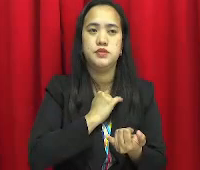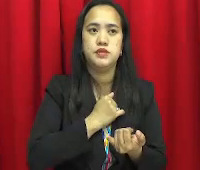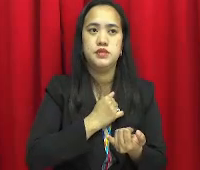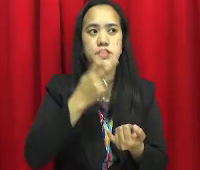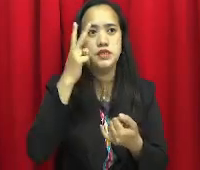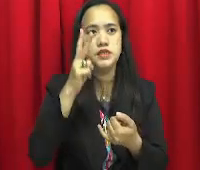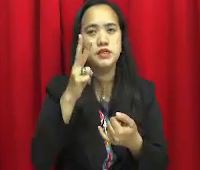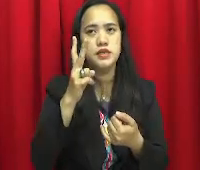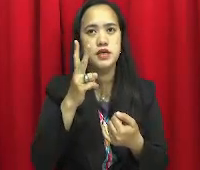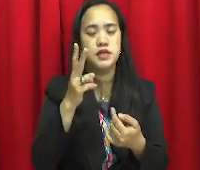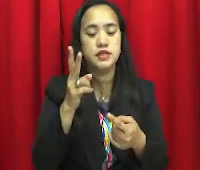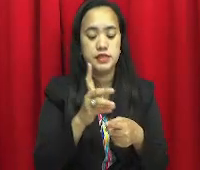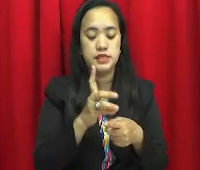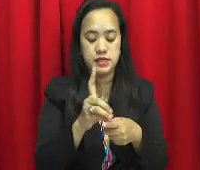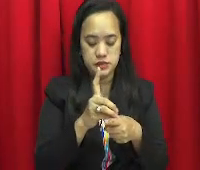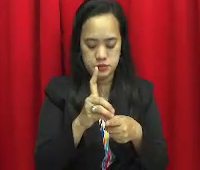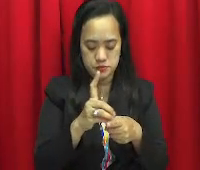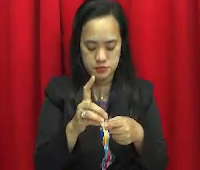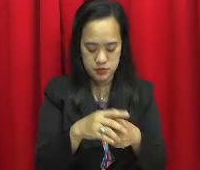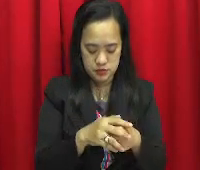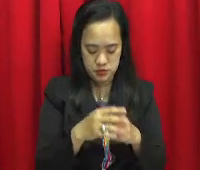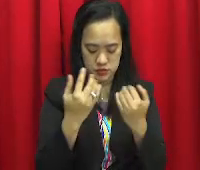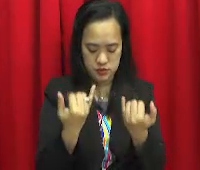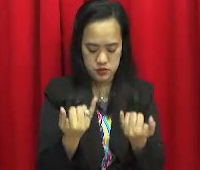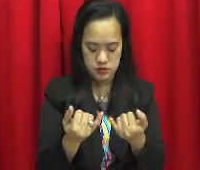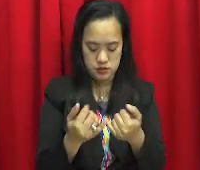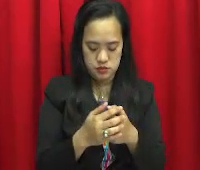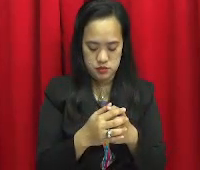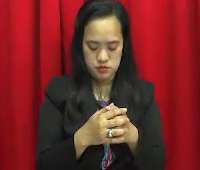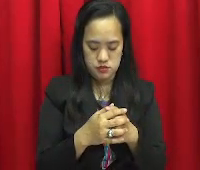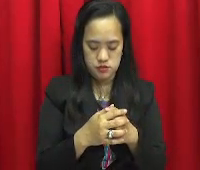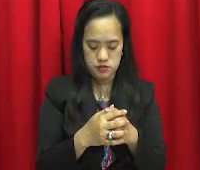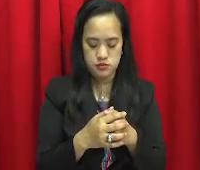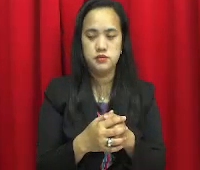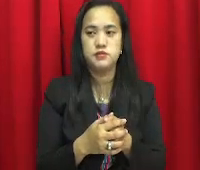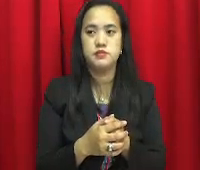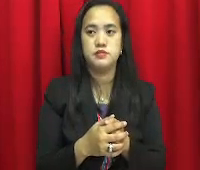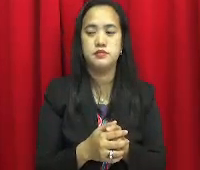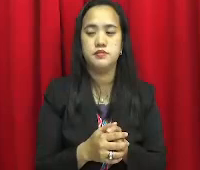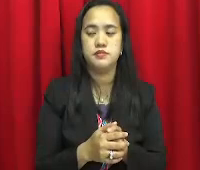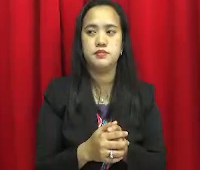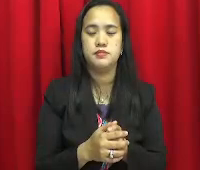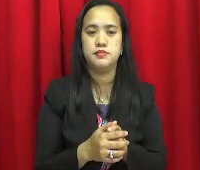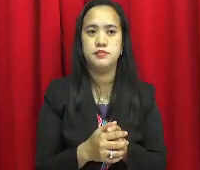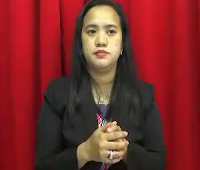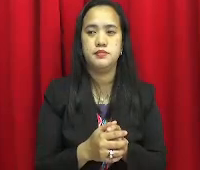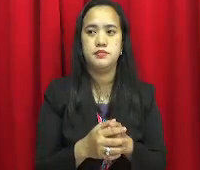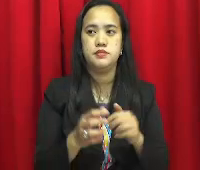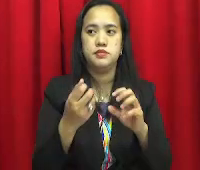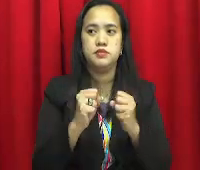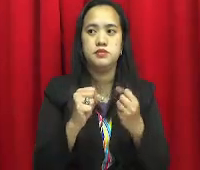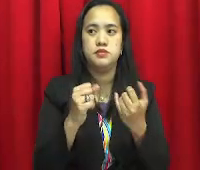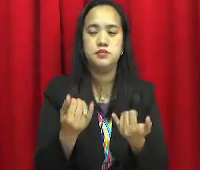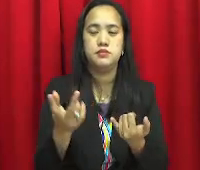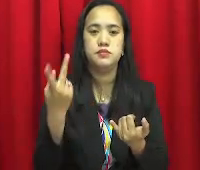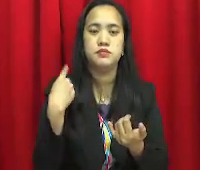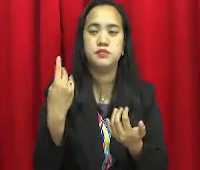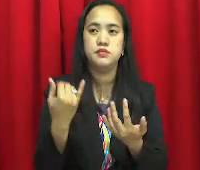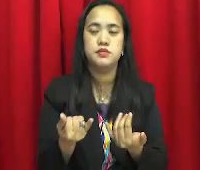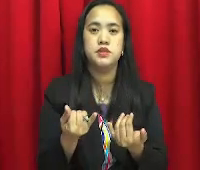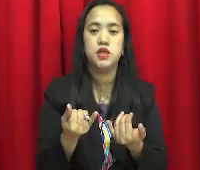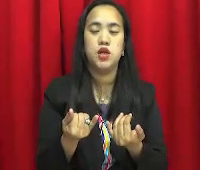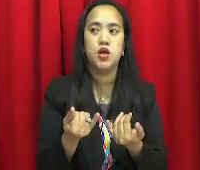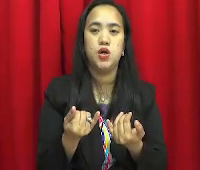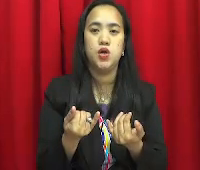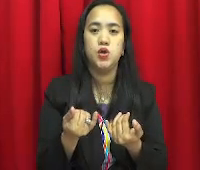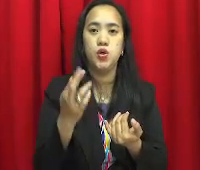dati hindi pa ako nagpupunta dito sa church. May routine na sila. Ginagawan ko na sila ng routine. Ganitong oras